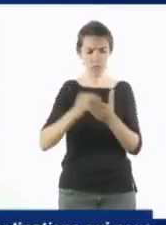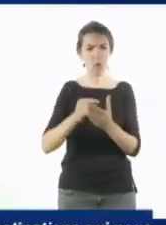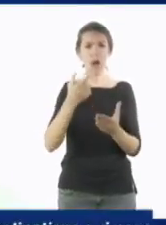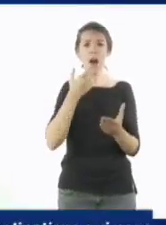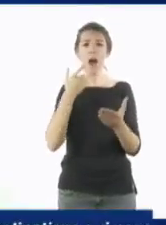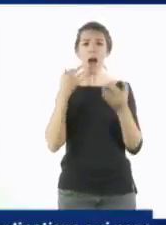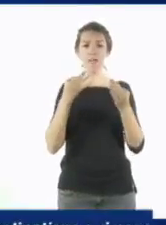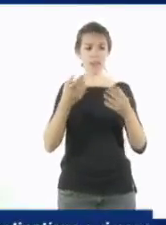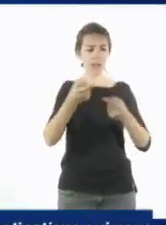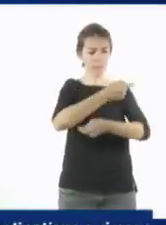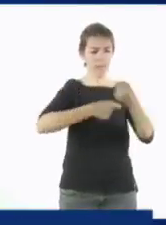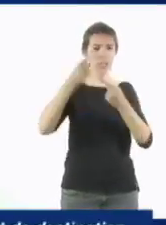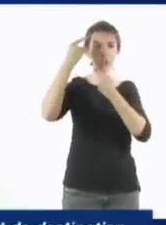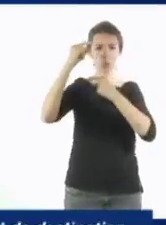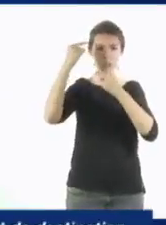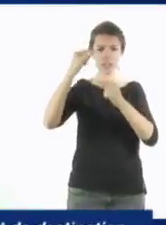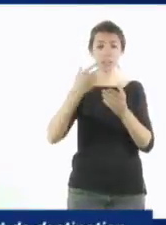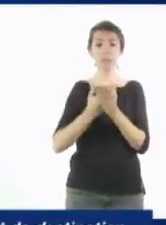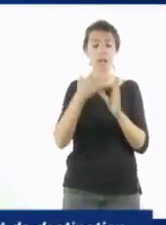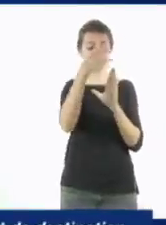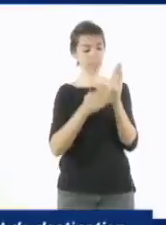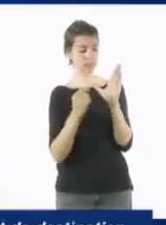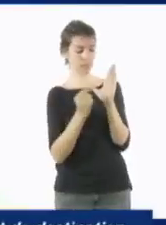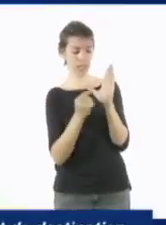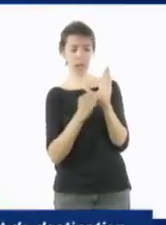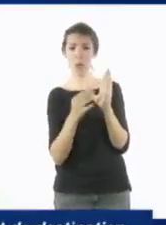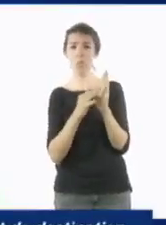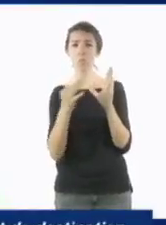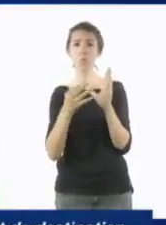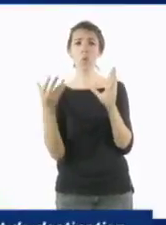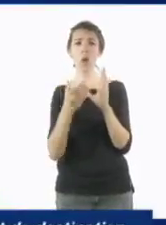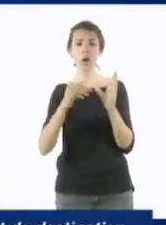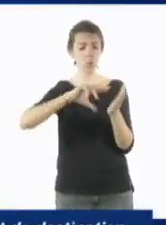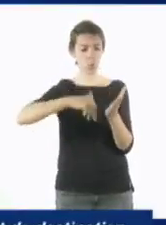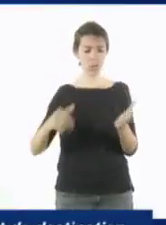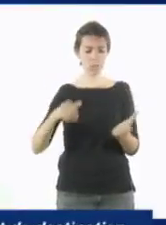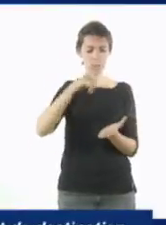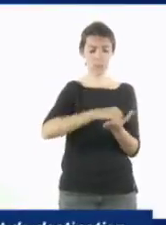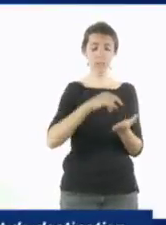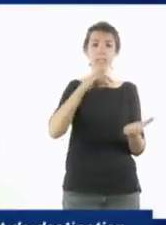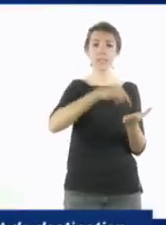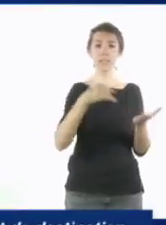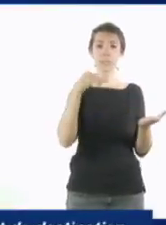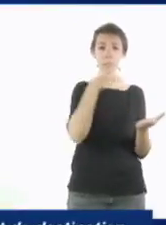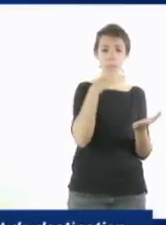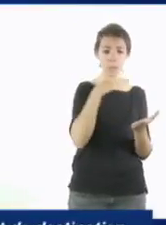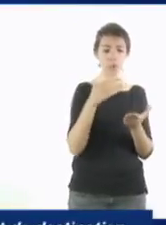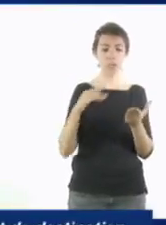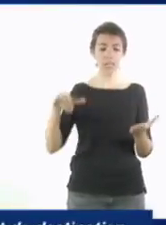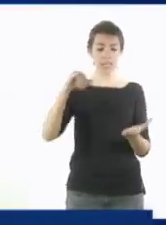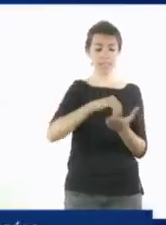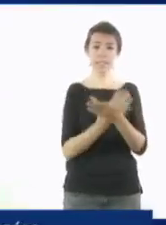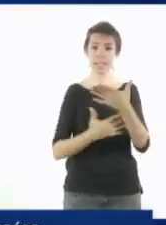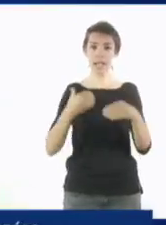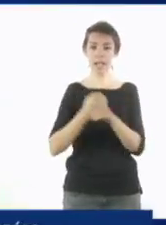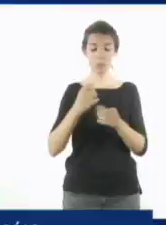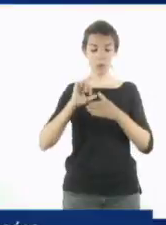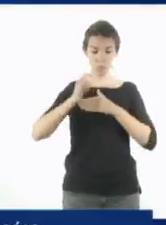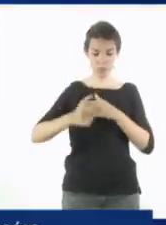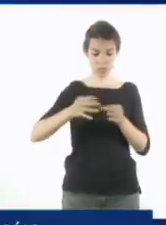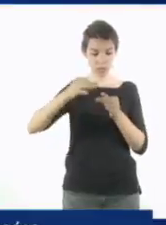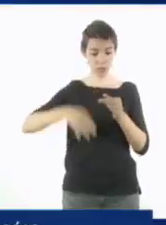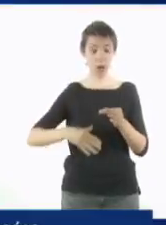sur les marchés touristiques. L'un des points importants de ce contrat de destination était la mise en œuvre de la ligne Melbourne. Et les choses